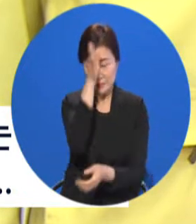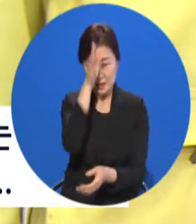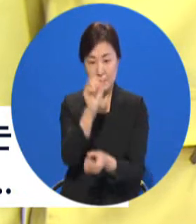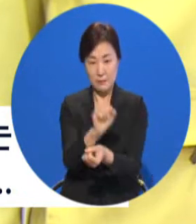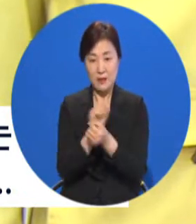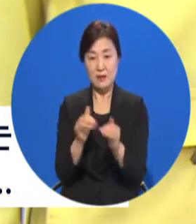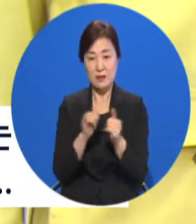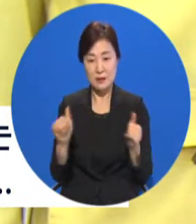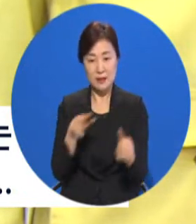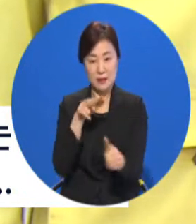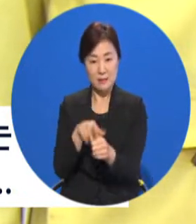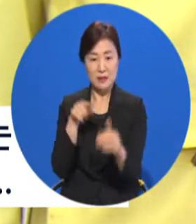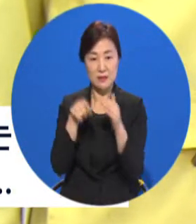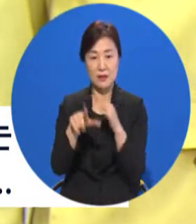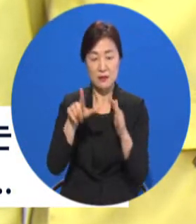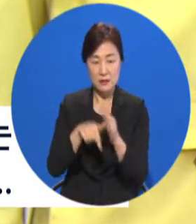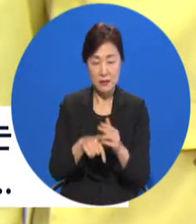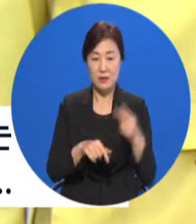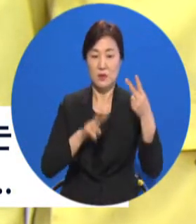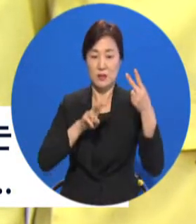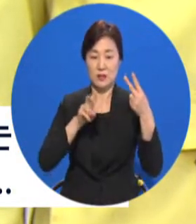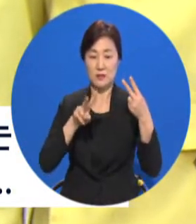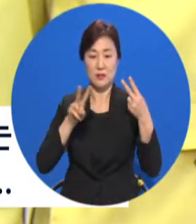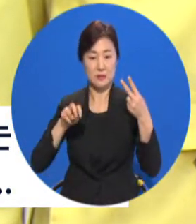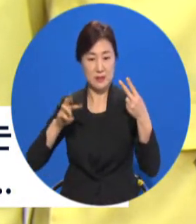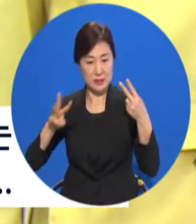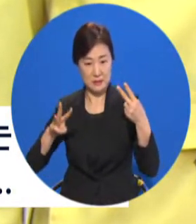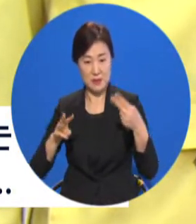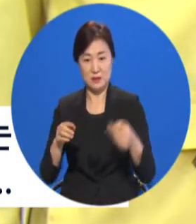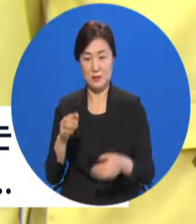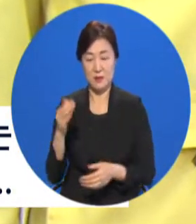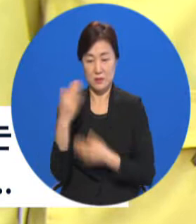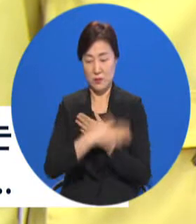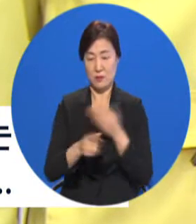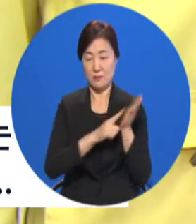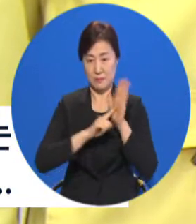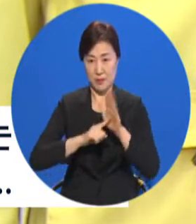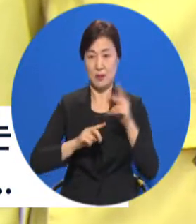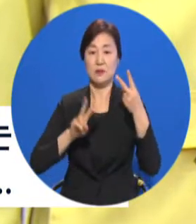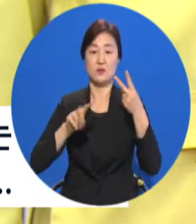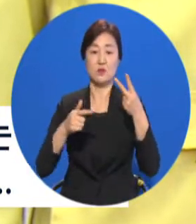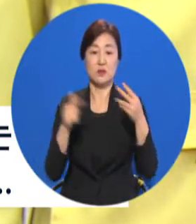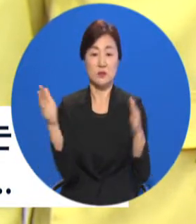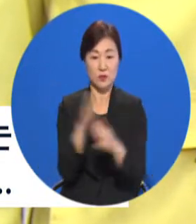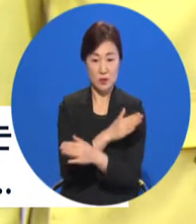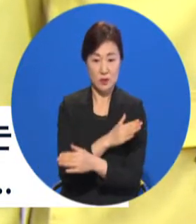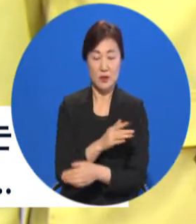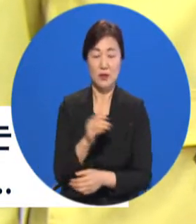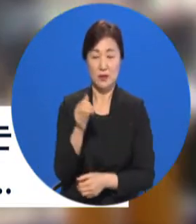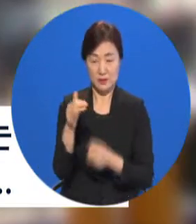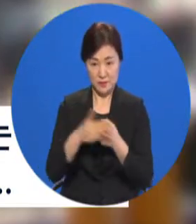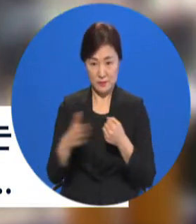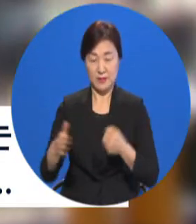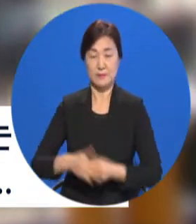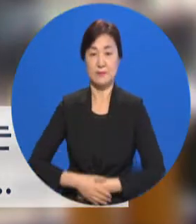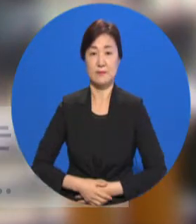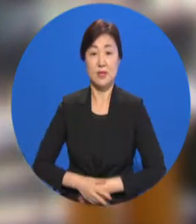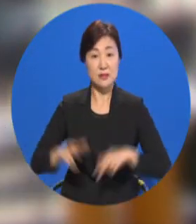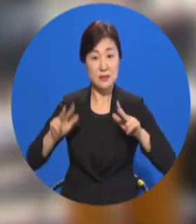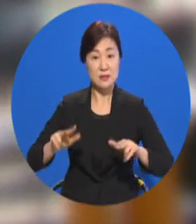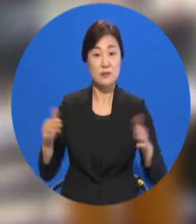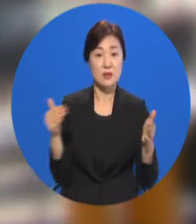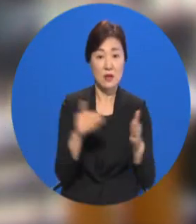22일, 23일입니다. 그래서 증상이 26일부터 이렇게 증상이 있었다고 얘기하기 때문에